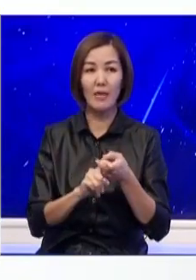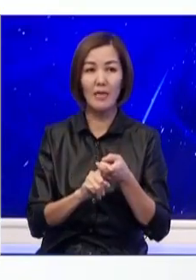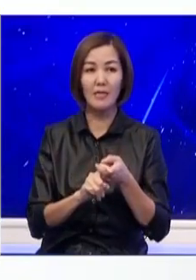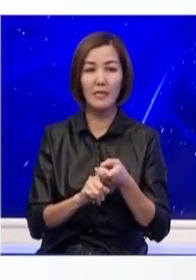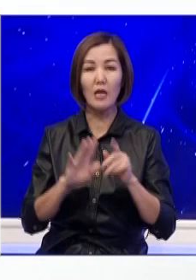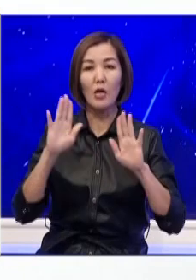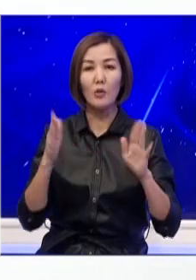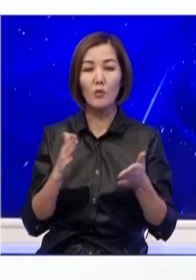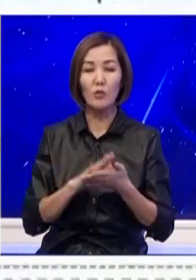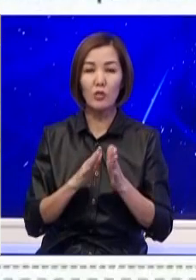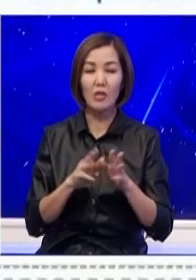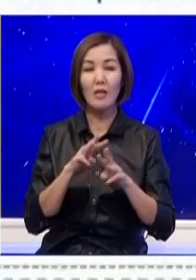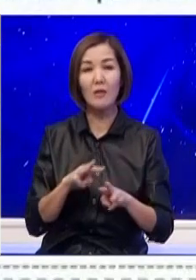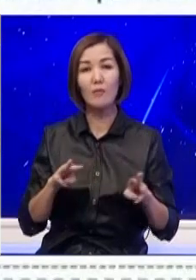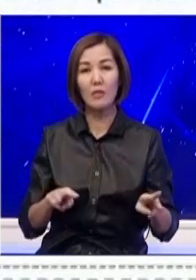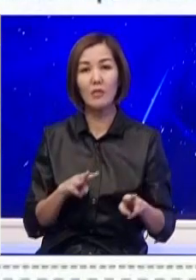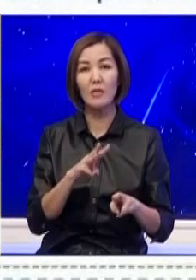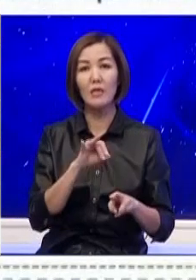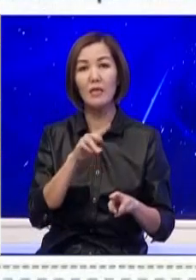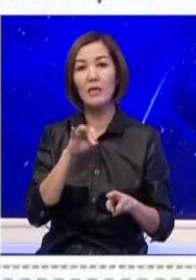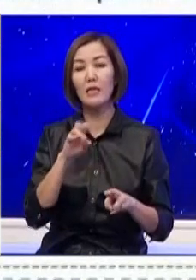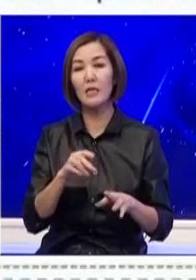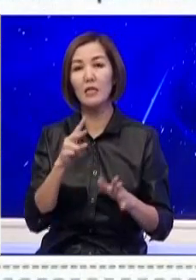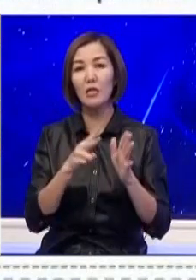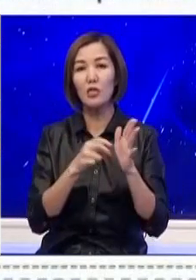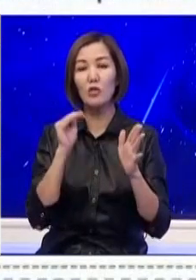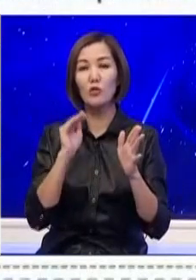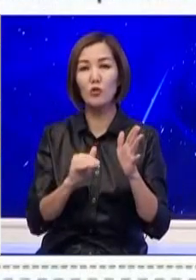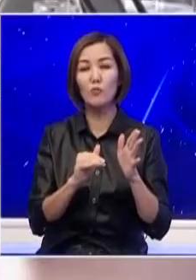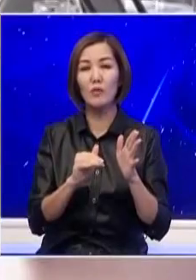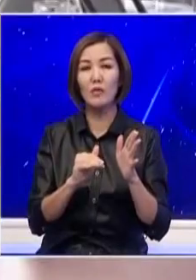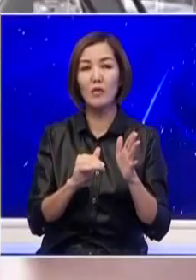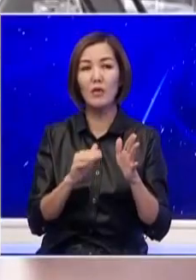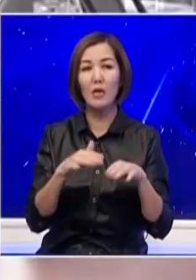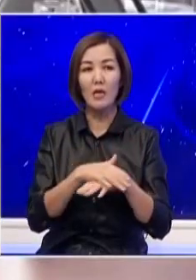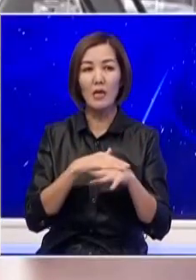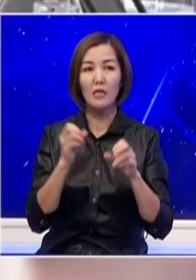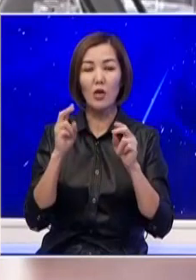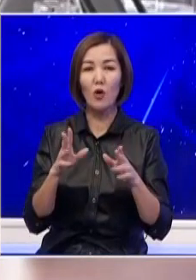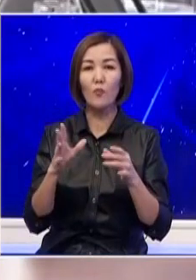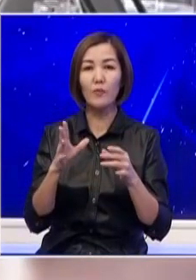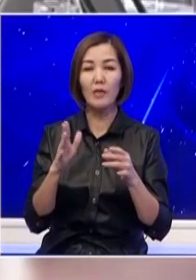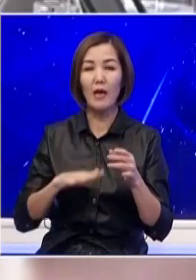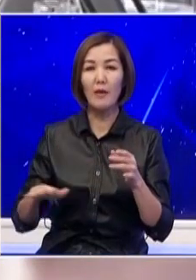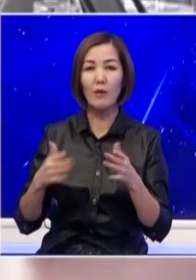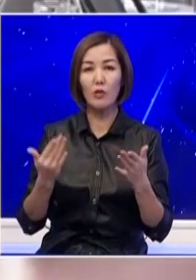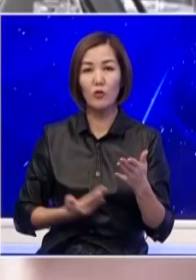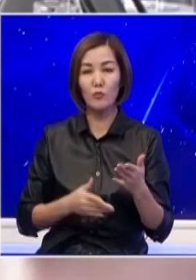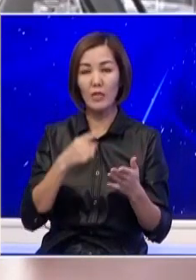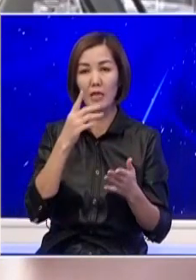Ал төтенше жағдайлар министрі Юрий Ильин 700 мыңнан аса ел азаматының қауіпті аймақта тұрып жатқанын айтады.